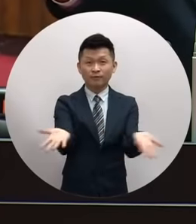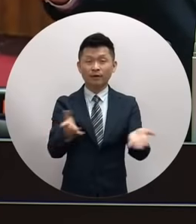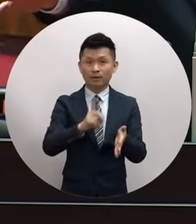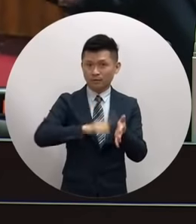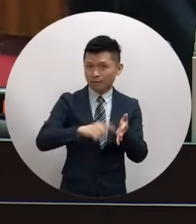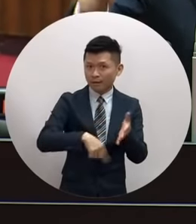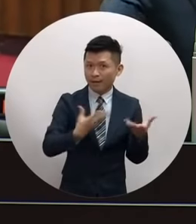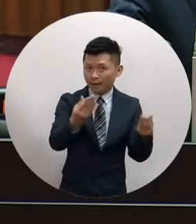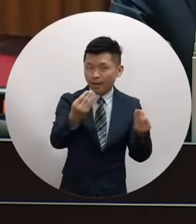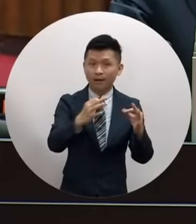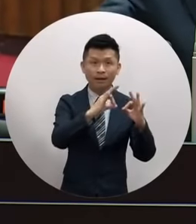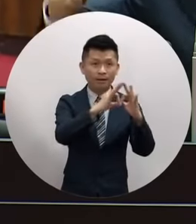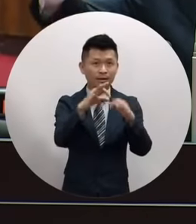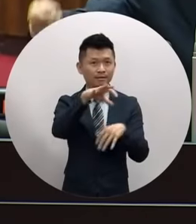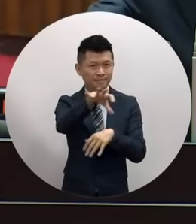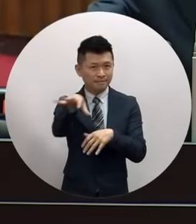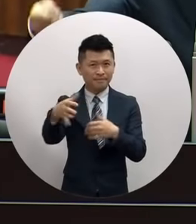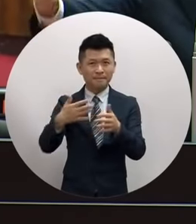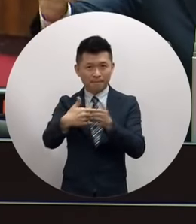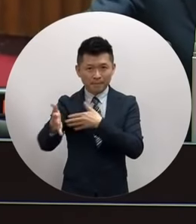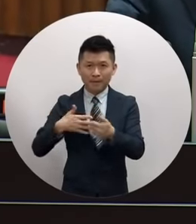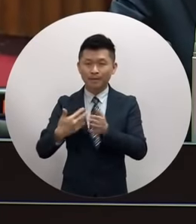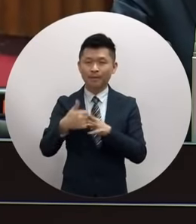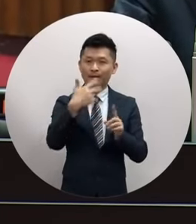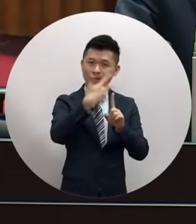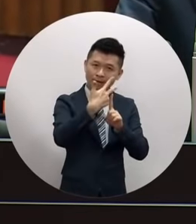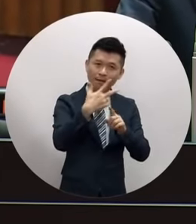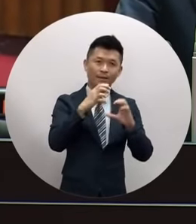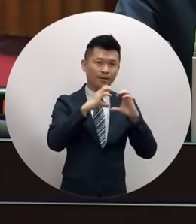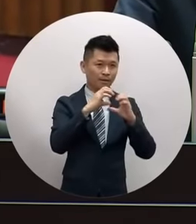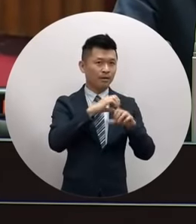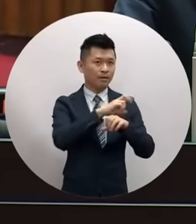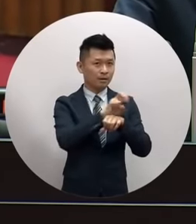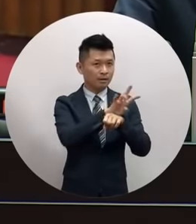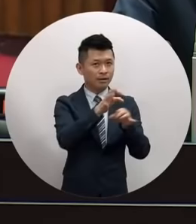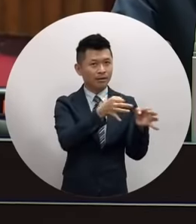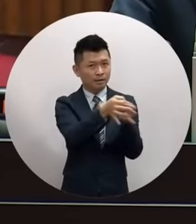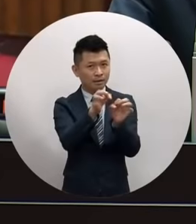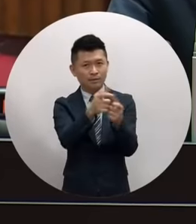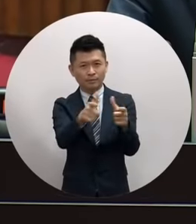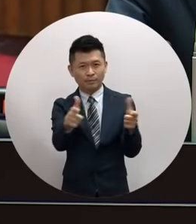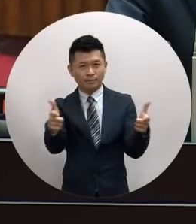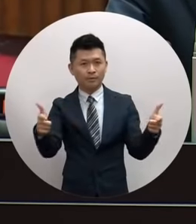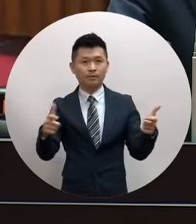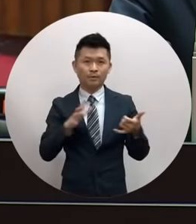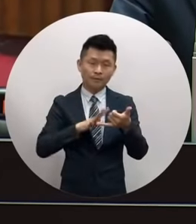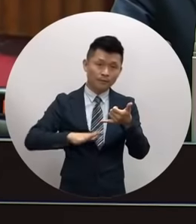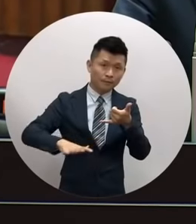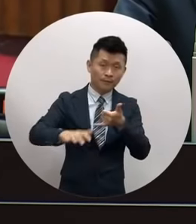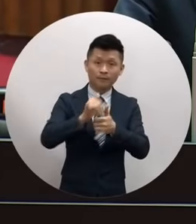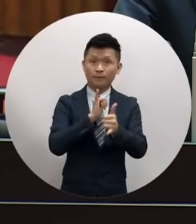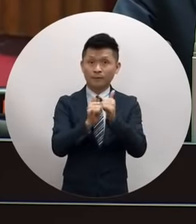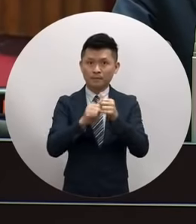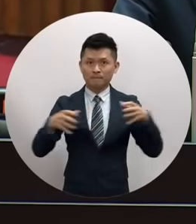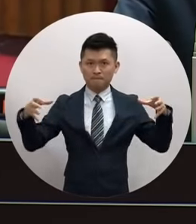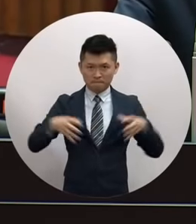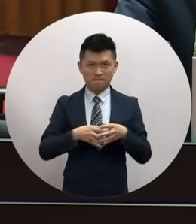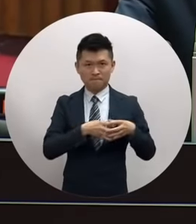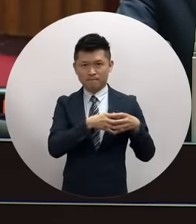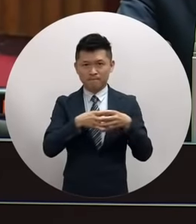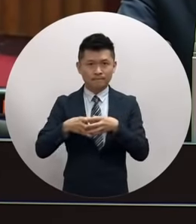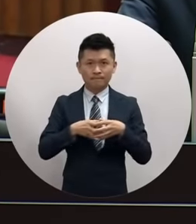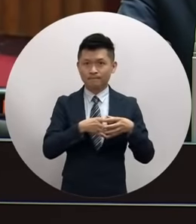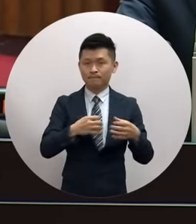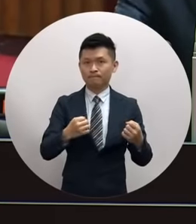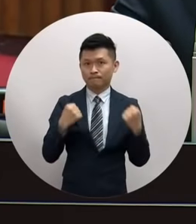银行员大家都帮忙，连超商大家都帮忙，这一次真的全体国民同舟一命，包